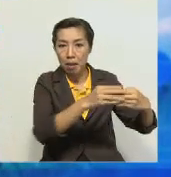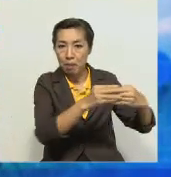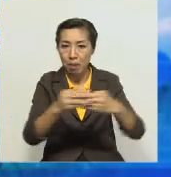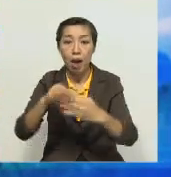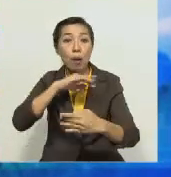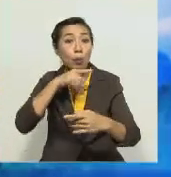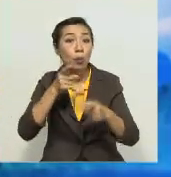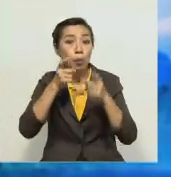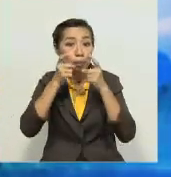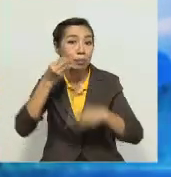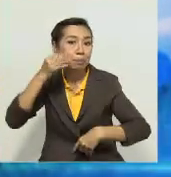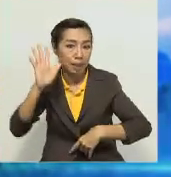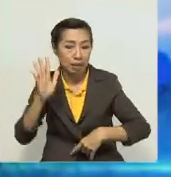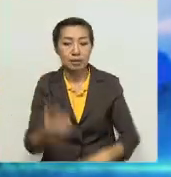้าน